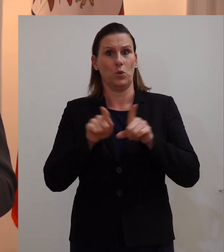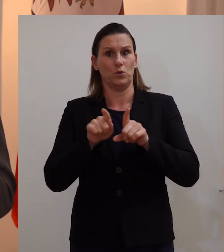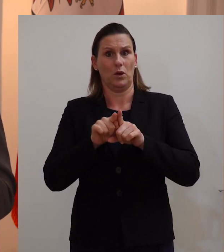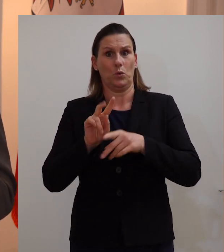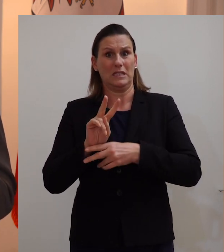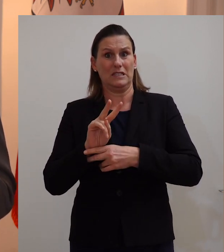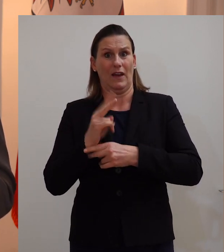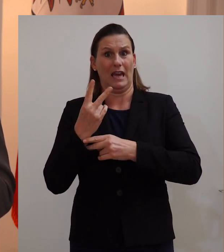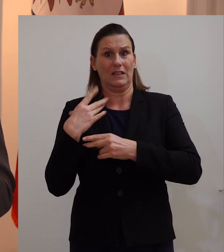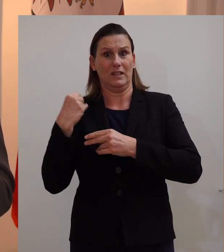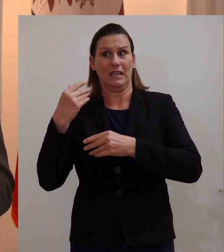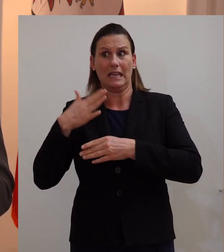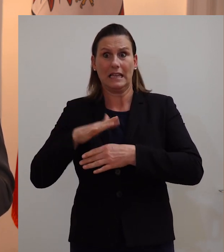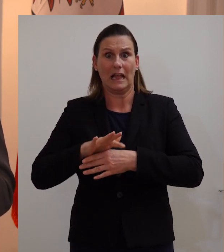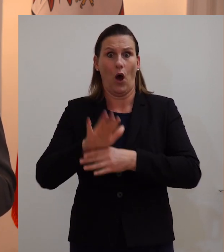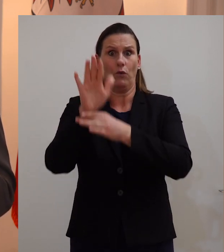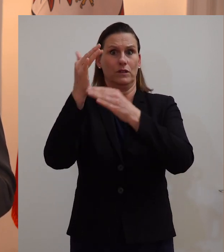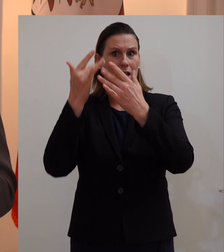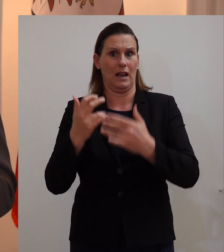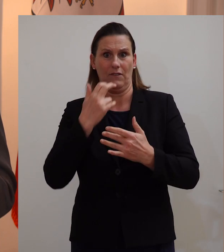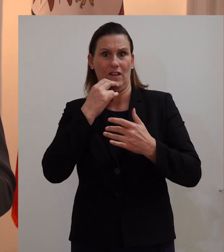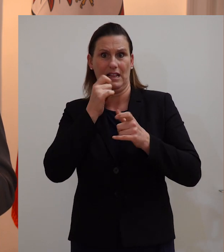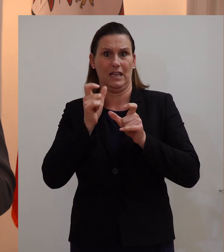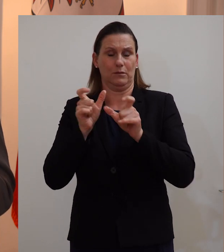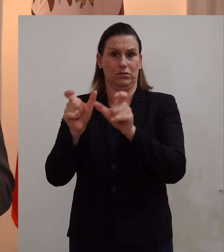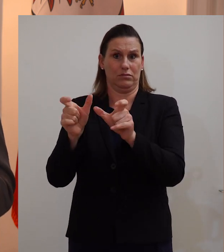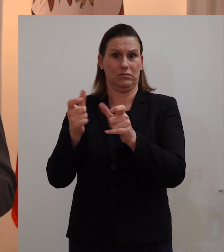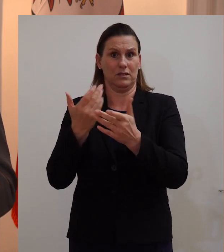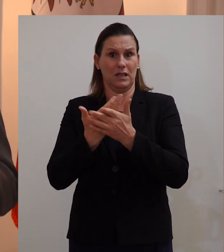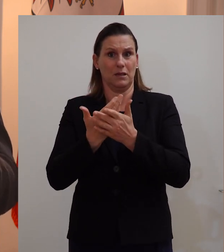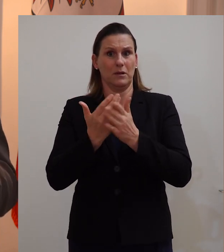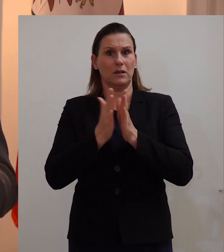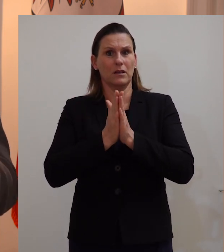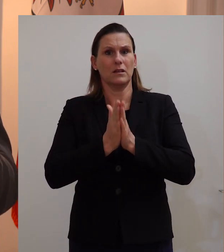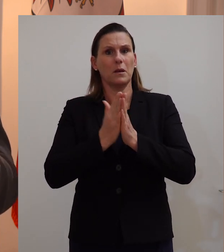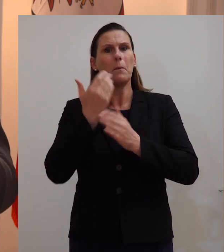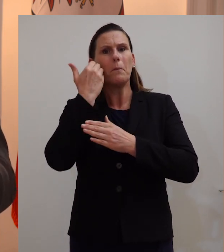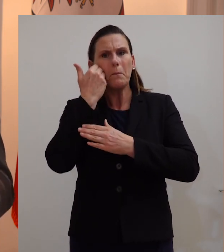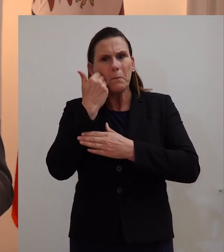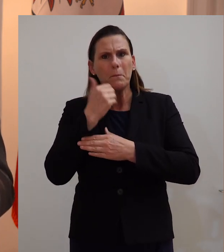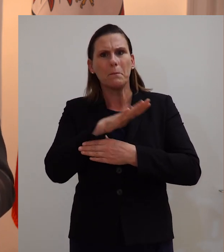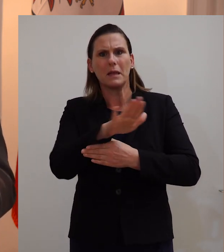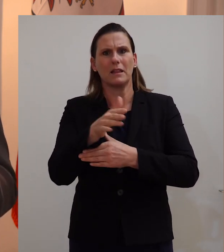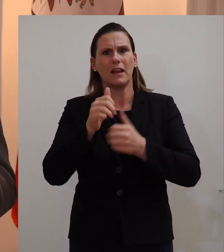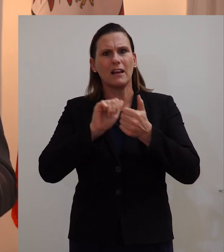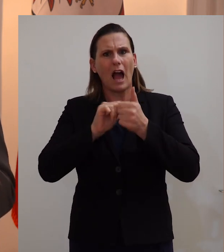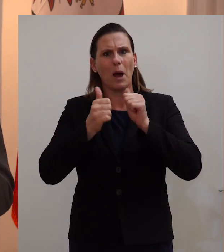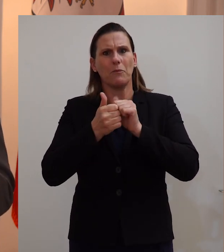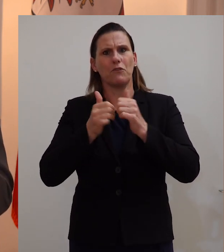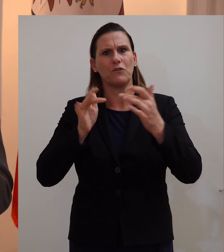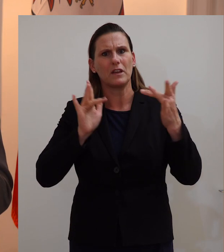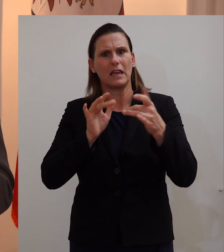zweite Erkrankungswelle zu verhindern. Deshalb bitte ich Sie, führen wir unseren Kampf gegen